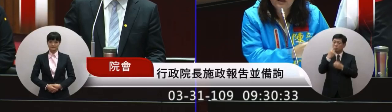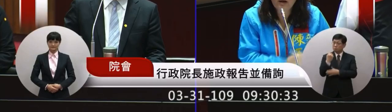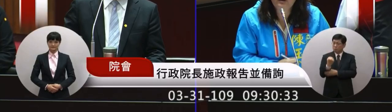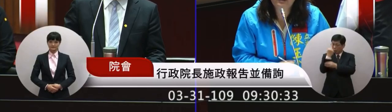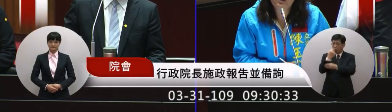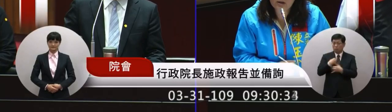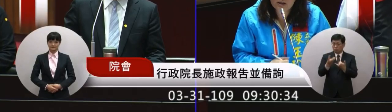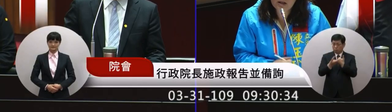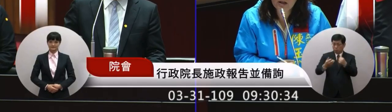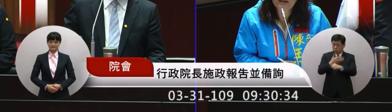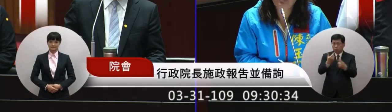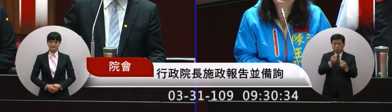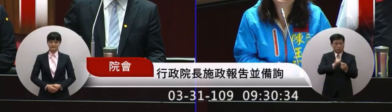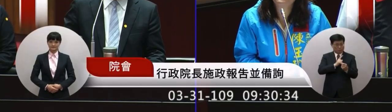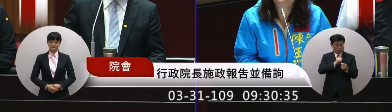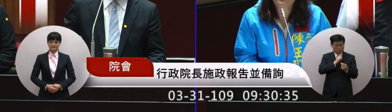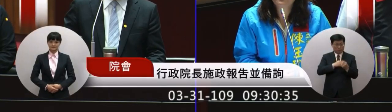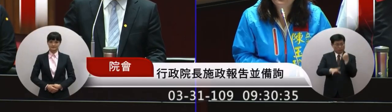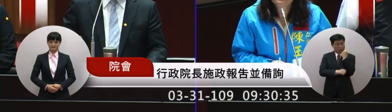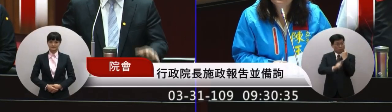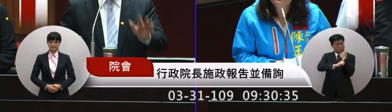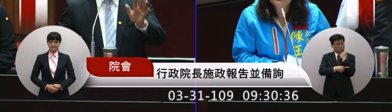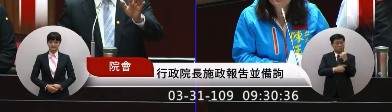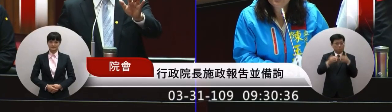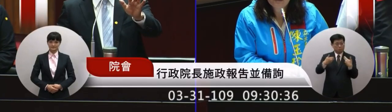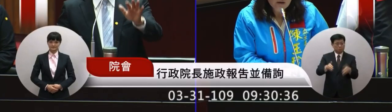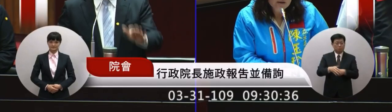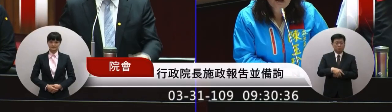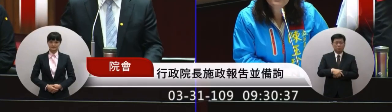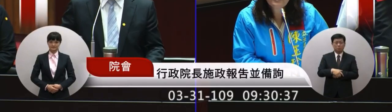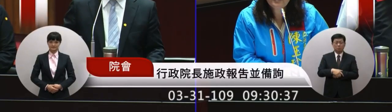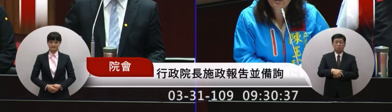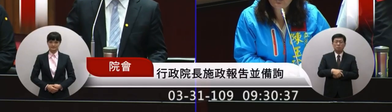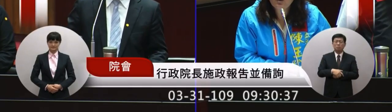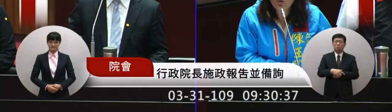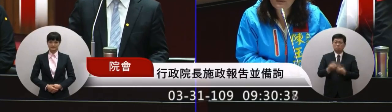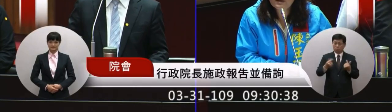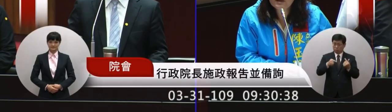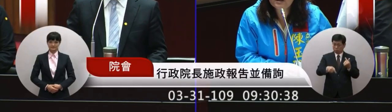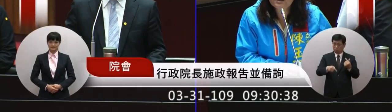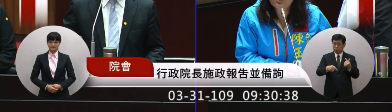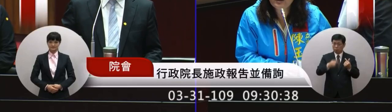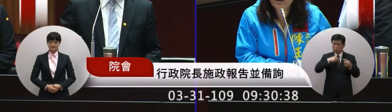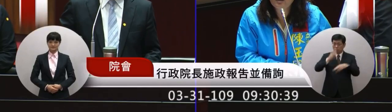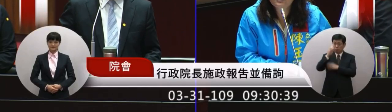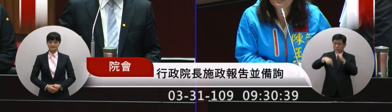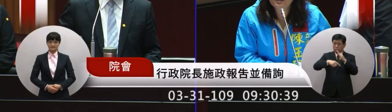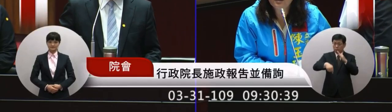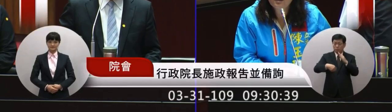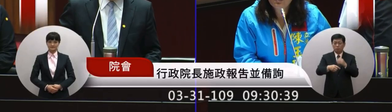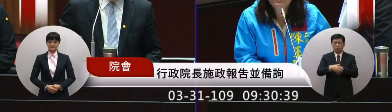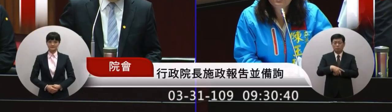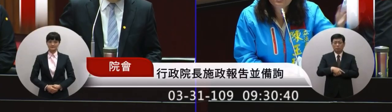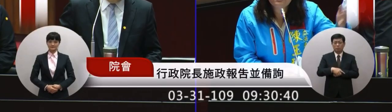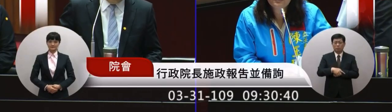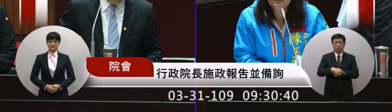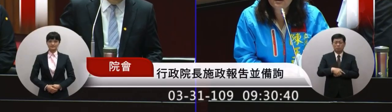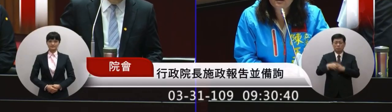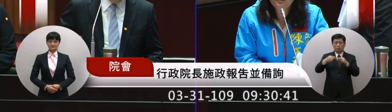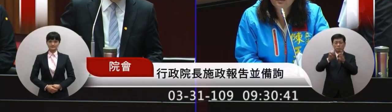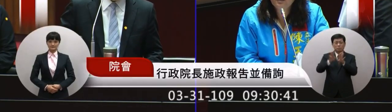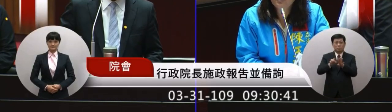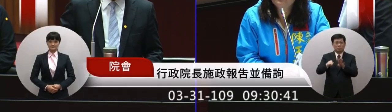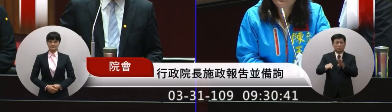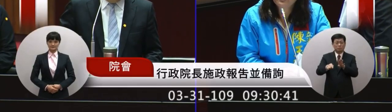们离岛也制定一个离岛基本法？这个在那个我们这个行政院哈，这个我们金门的